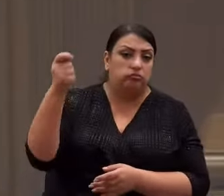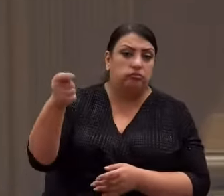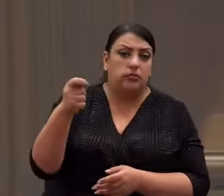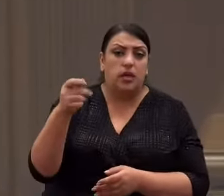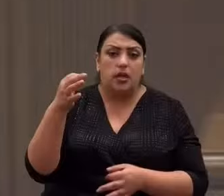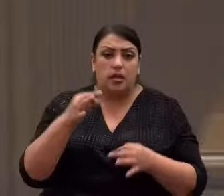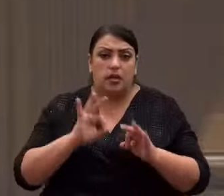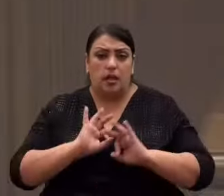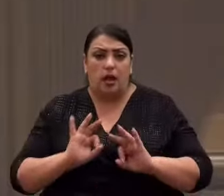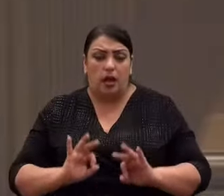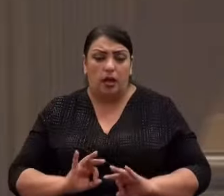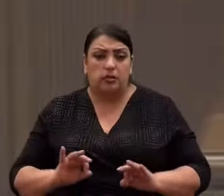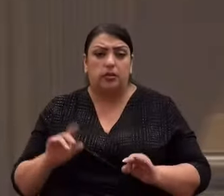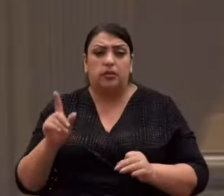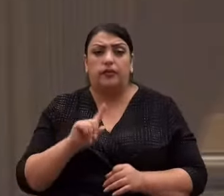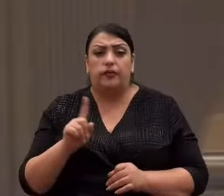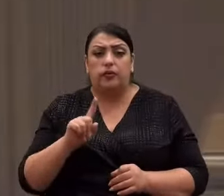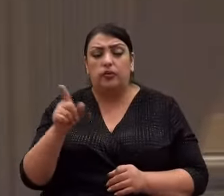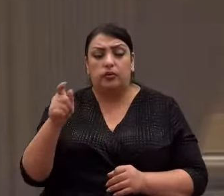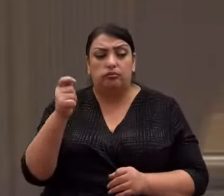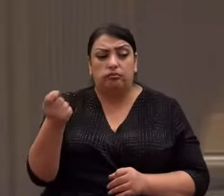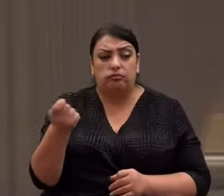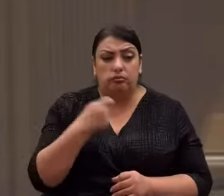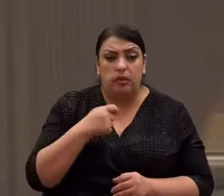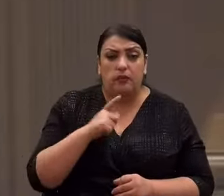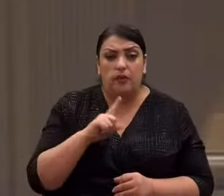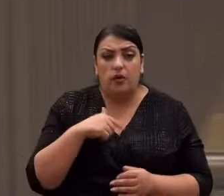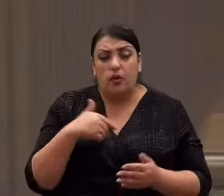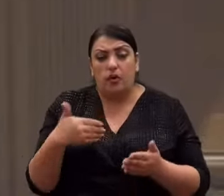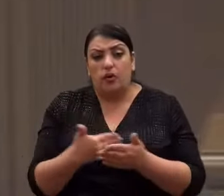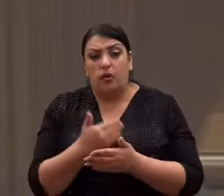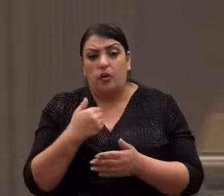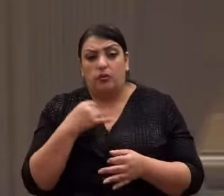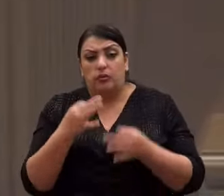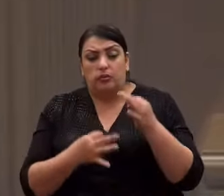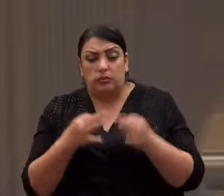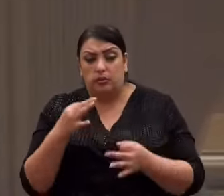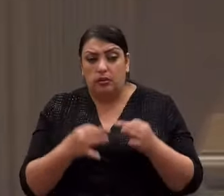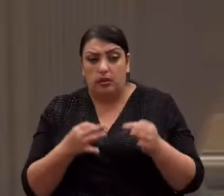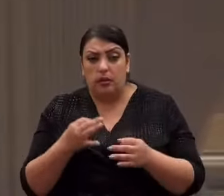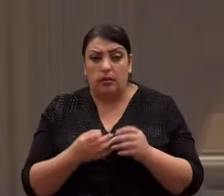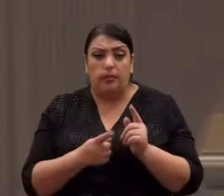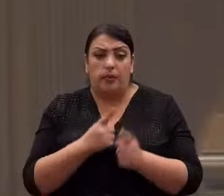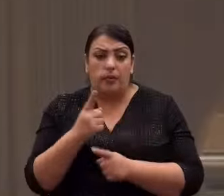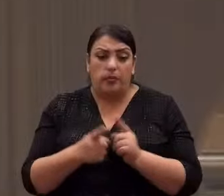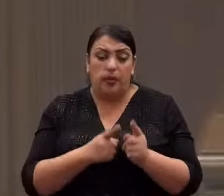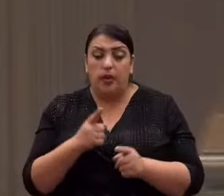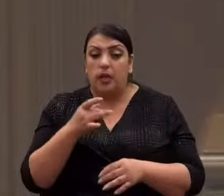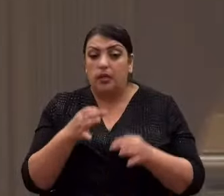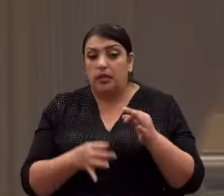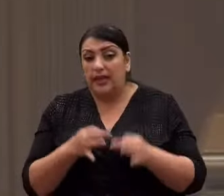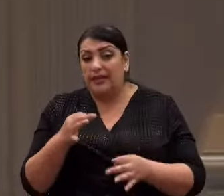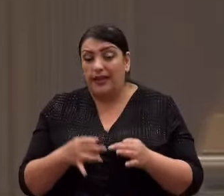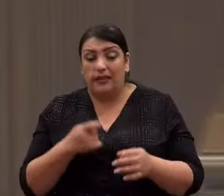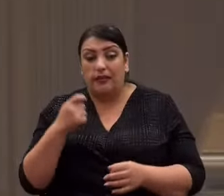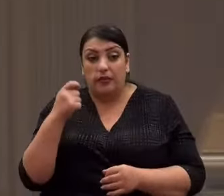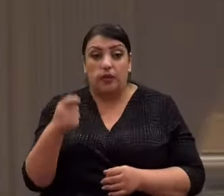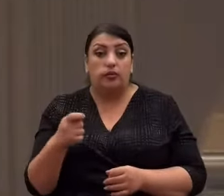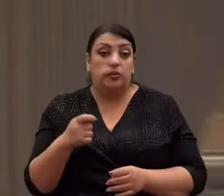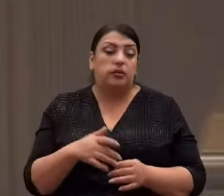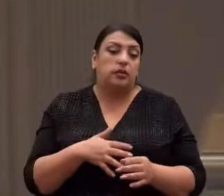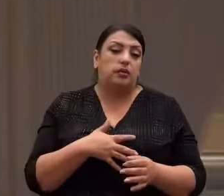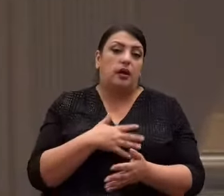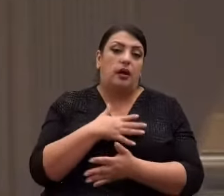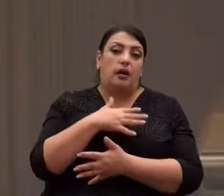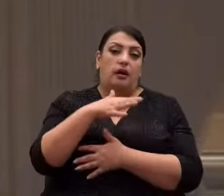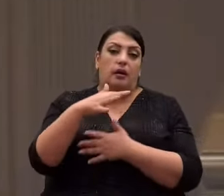մեզ կհանձնարարի, որ վարույթ նախաձեռնենք, եւ եթե էլի դատախազն էլ չանի, կդիմեն դատարան, դատանը մեզ, մի խոսքով նայեք,